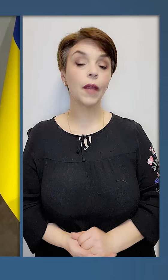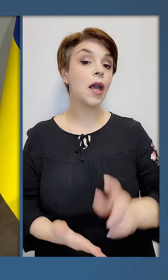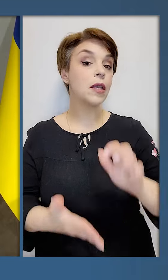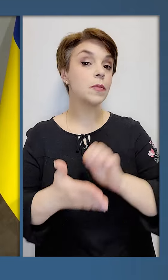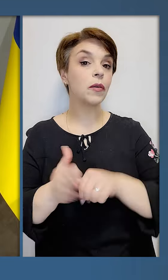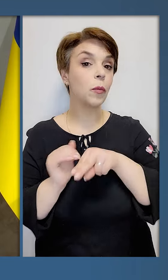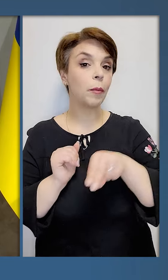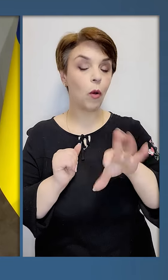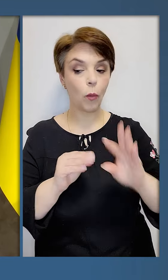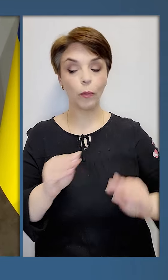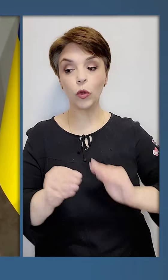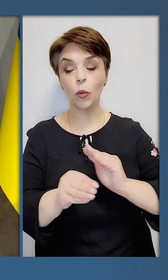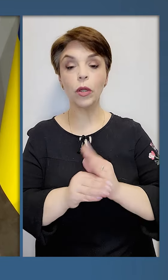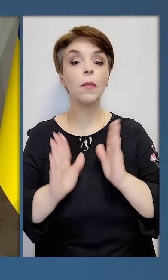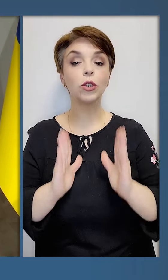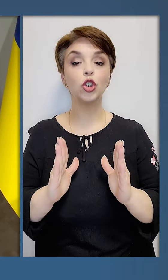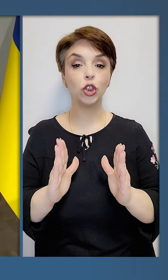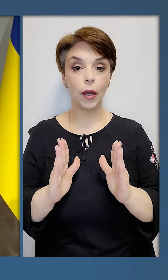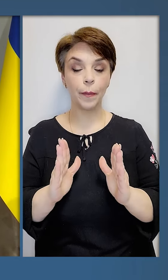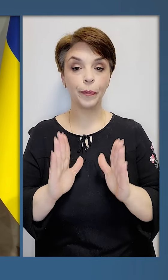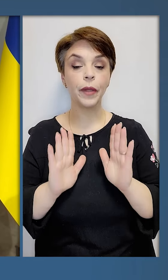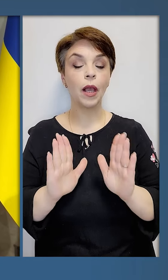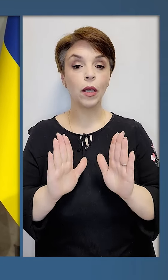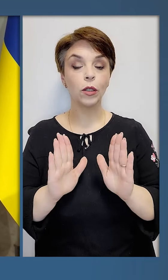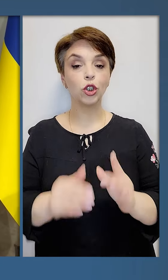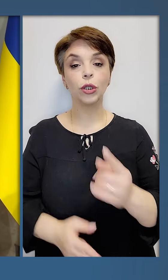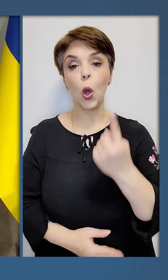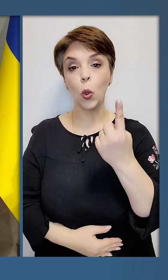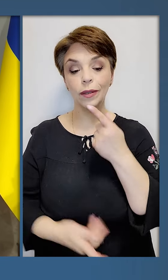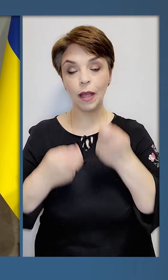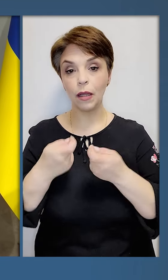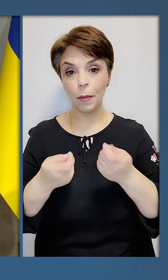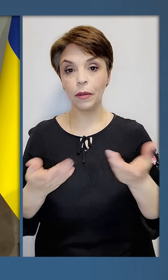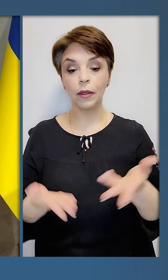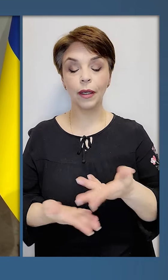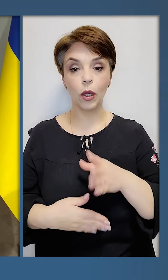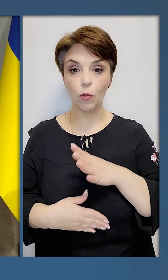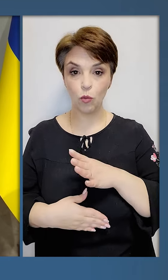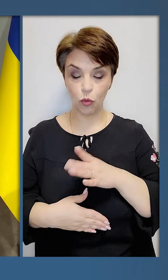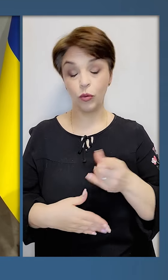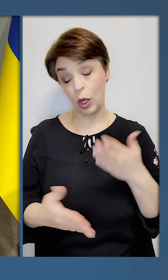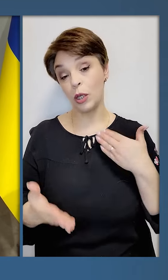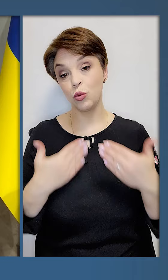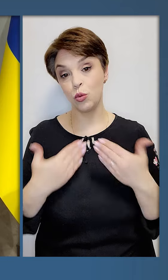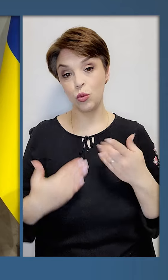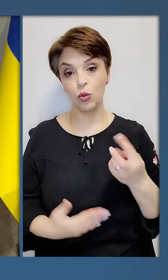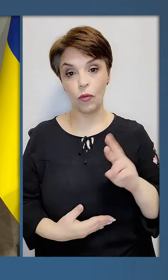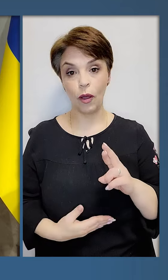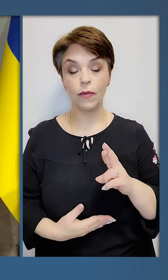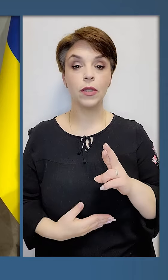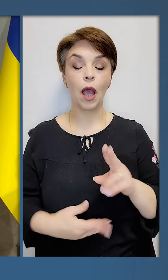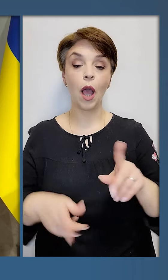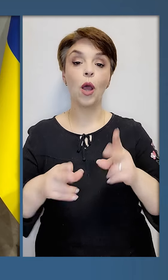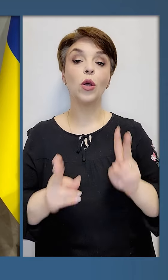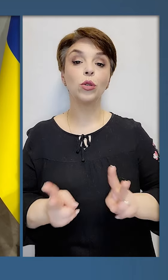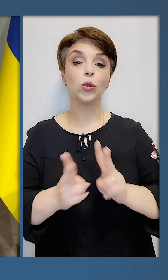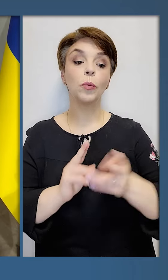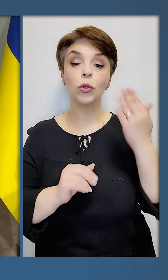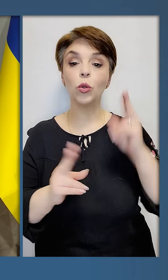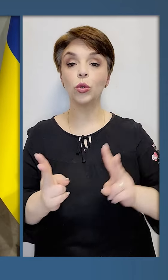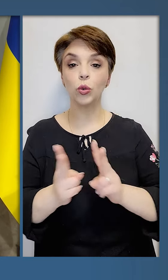З приводу ППО додам лише один елемент, який був стосувався